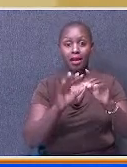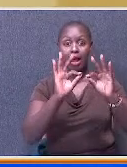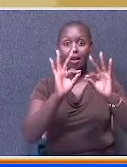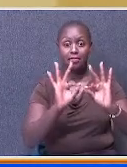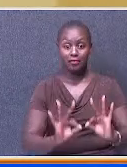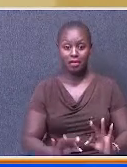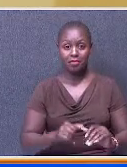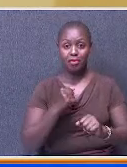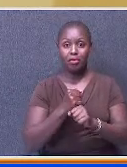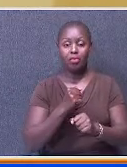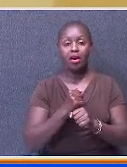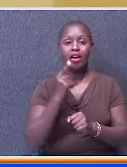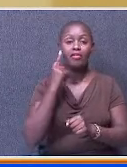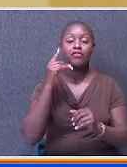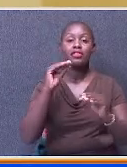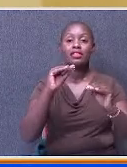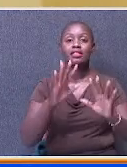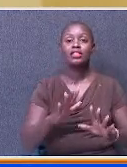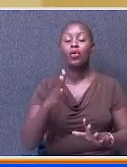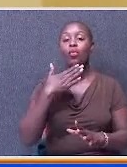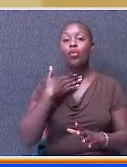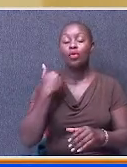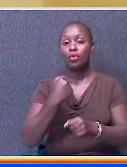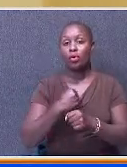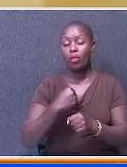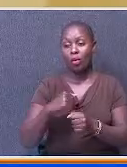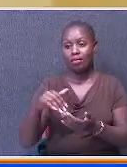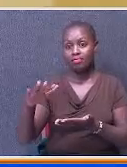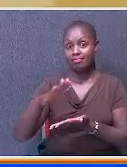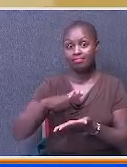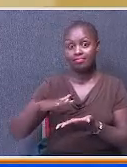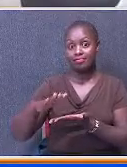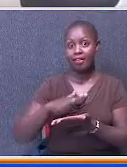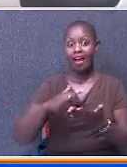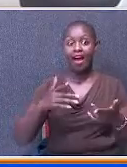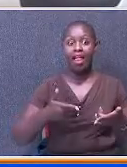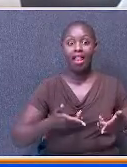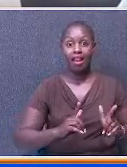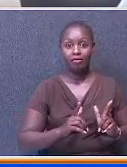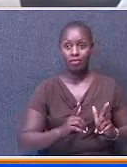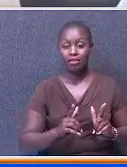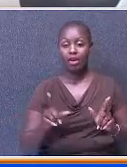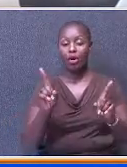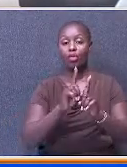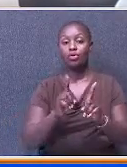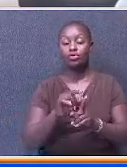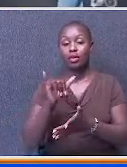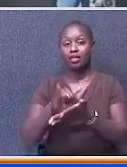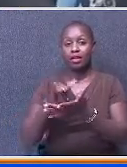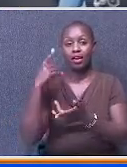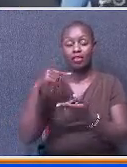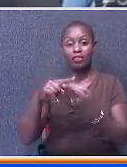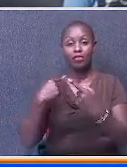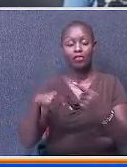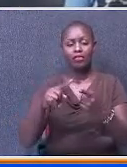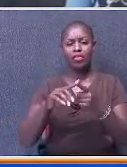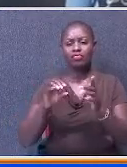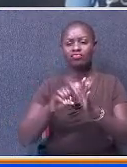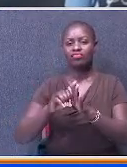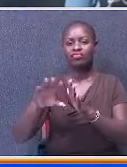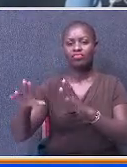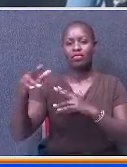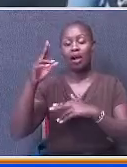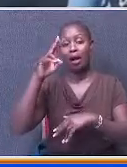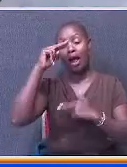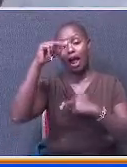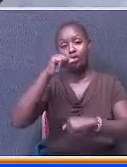who wish to work in areas of their catchment area be allowed. Pendekezo la kutupilia mbali shule za sekondari za